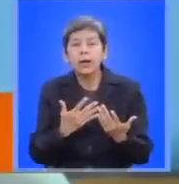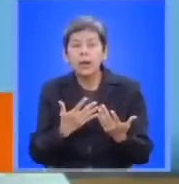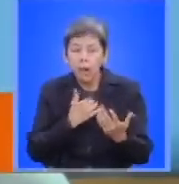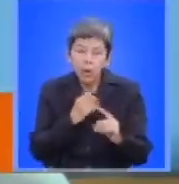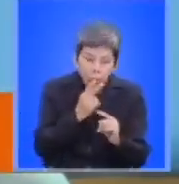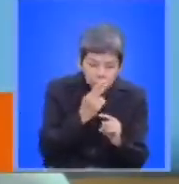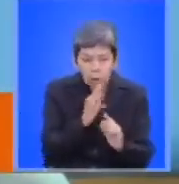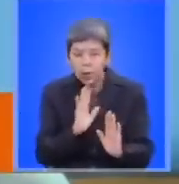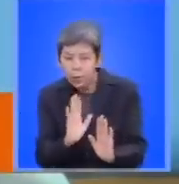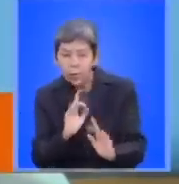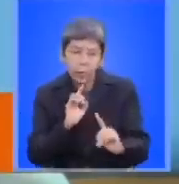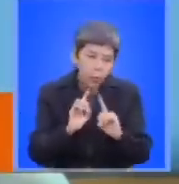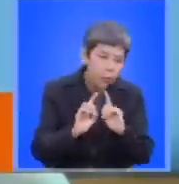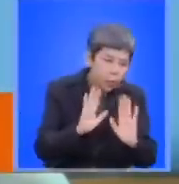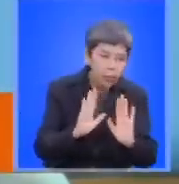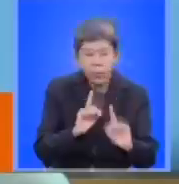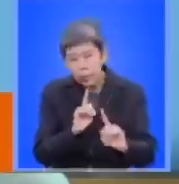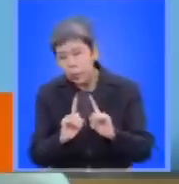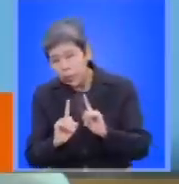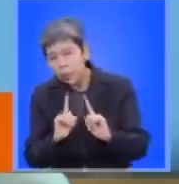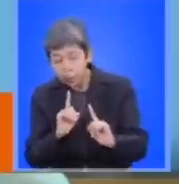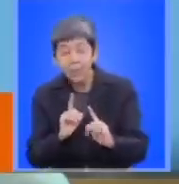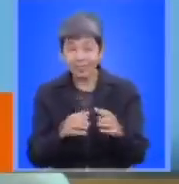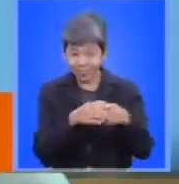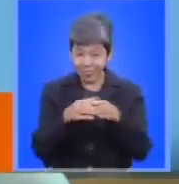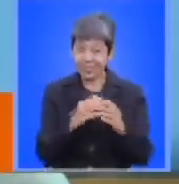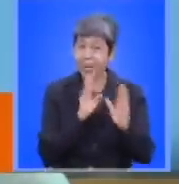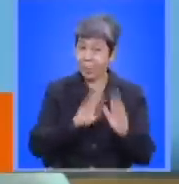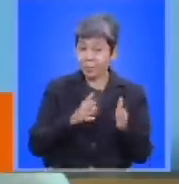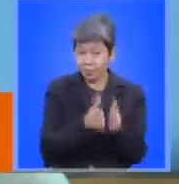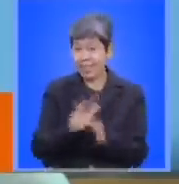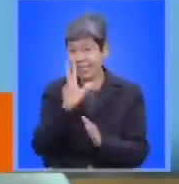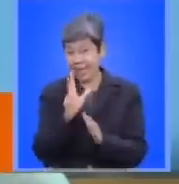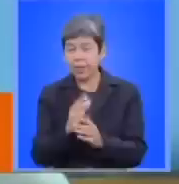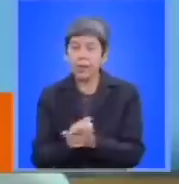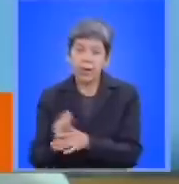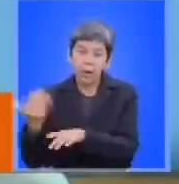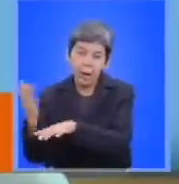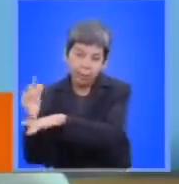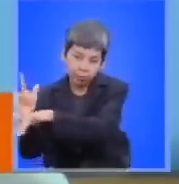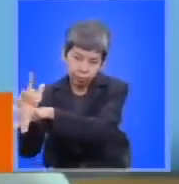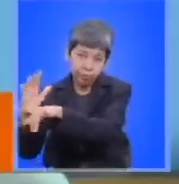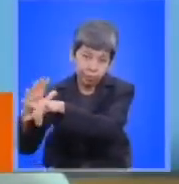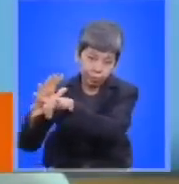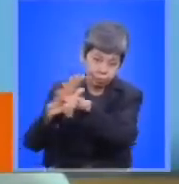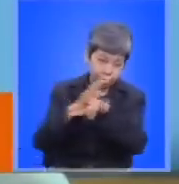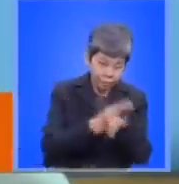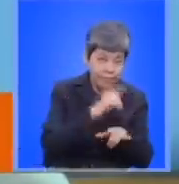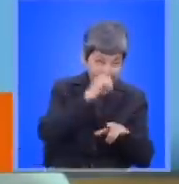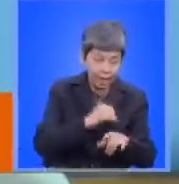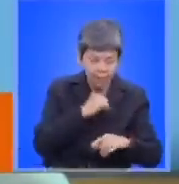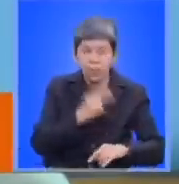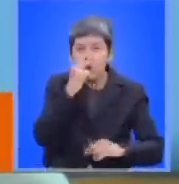อยดูปอกขวัญ นะครับพี่น้องคนไทยที่จะกลับมานะครับแล้วก็มีแพทย์จากทาง